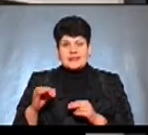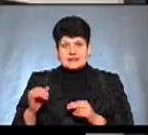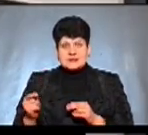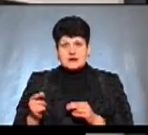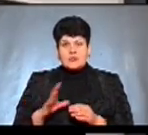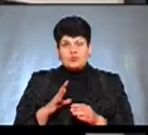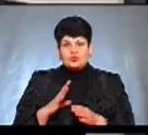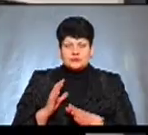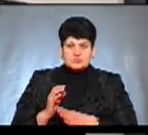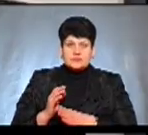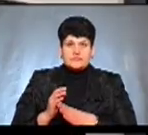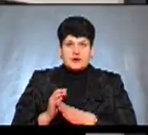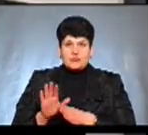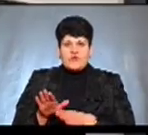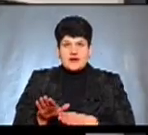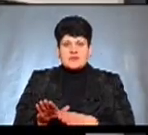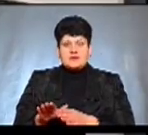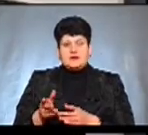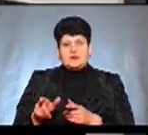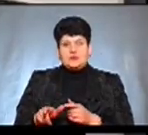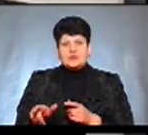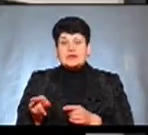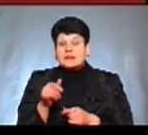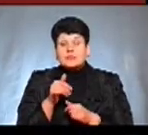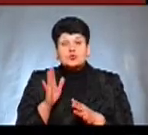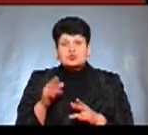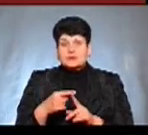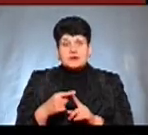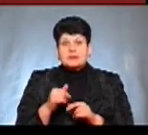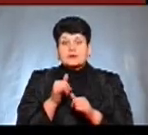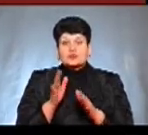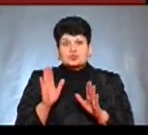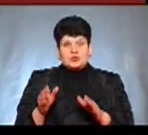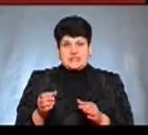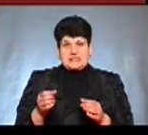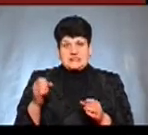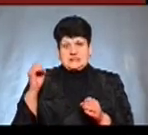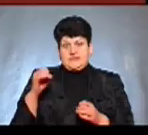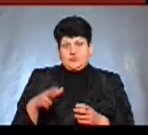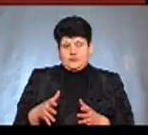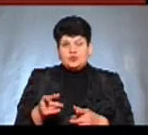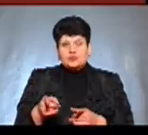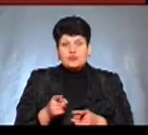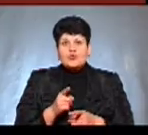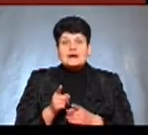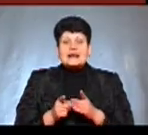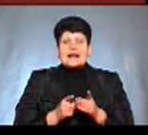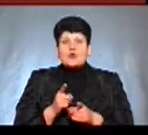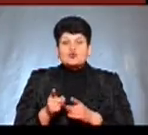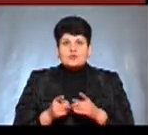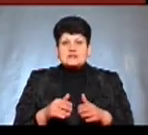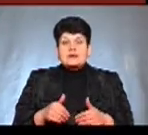відбувалося якраз на шляхопроводі. Тобто там не може бути перехрестя, там не може бути світлофору. Тому реконструкція, яку ми